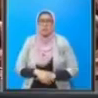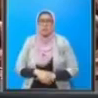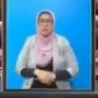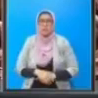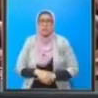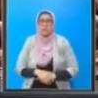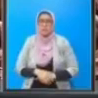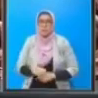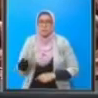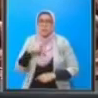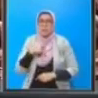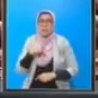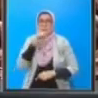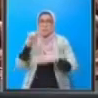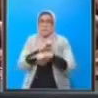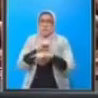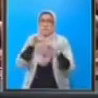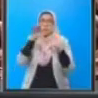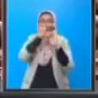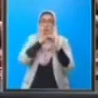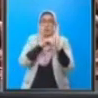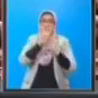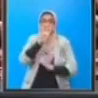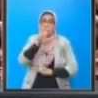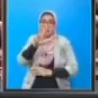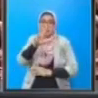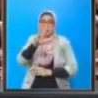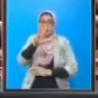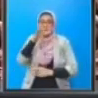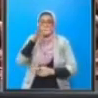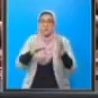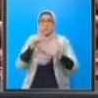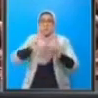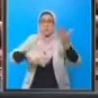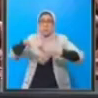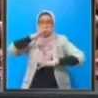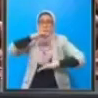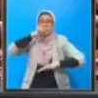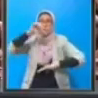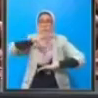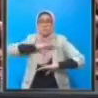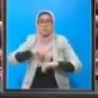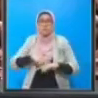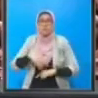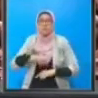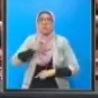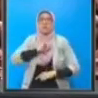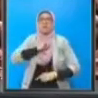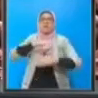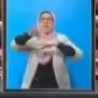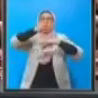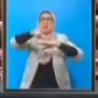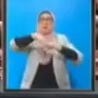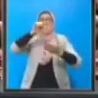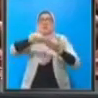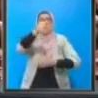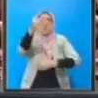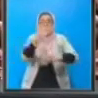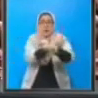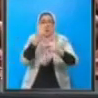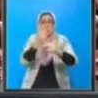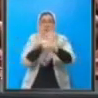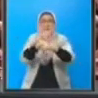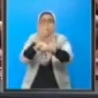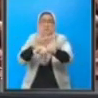Kai gulika peraturan Pablo tiga kalau apapun tapi hati saya ketulis jangan kita kbc kasih betul semoga